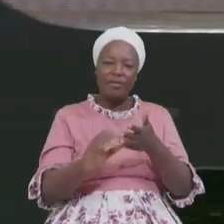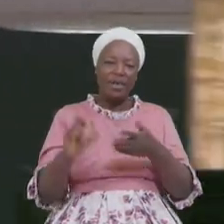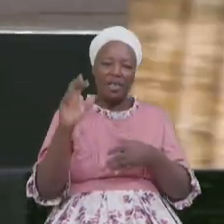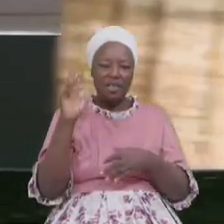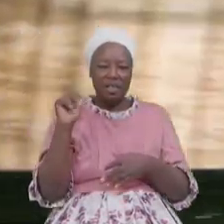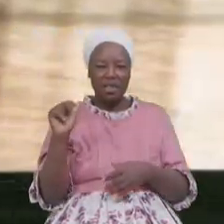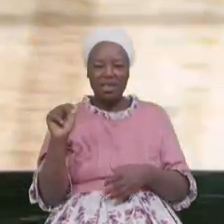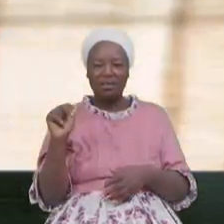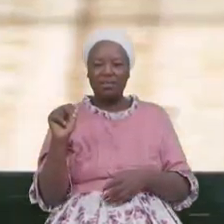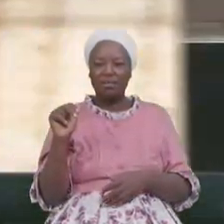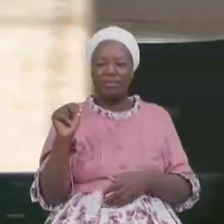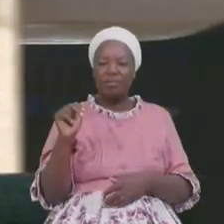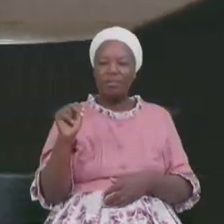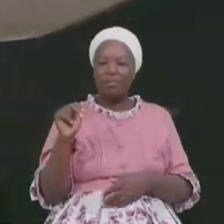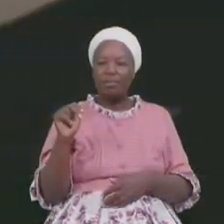chapitre 5,